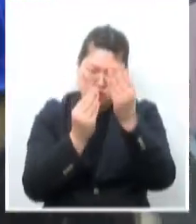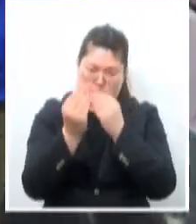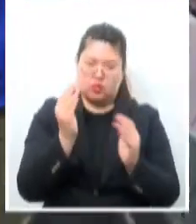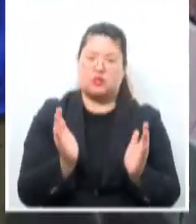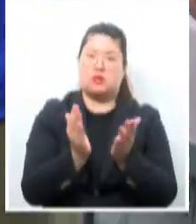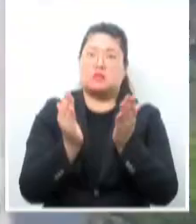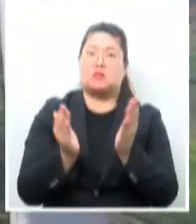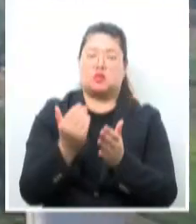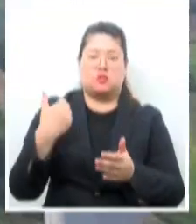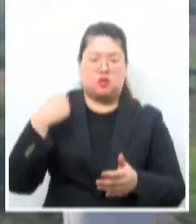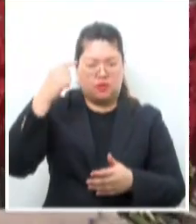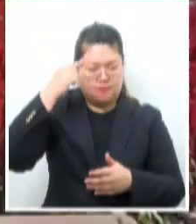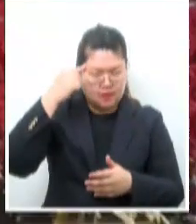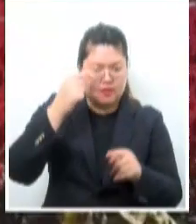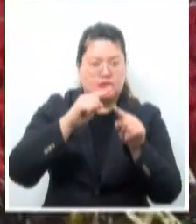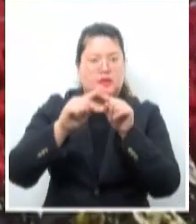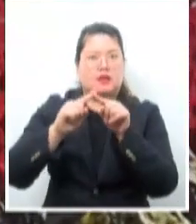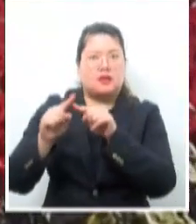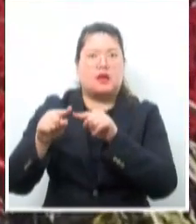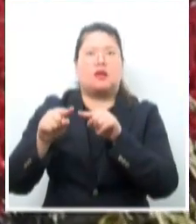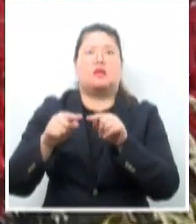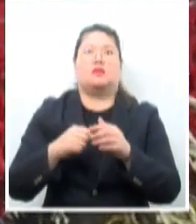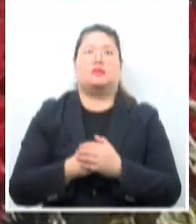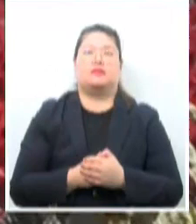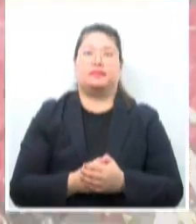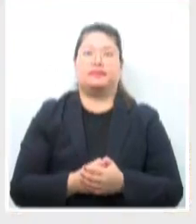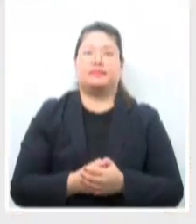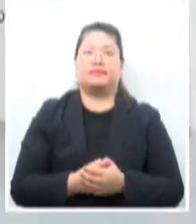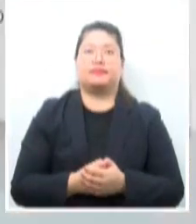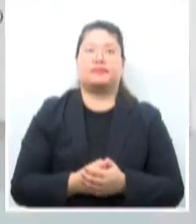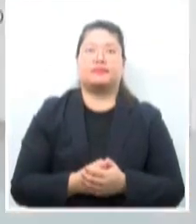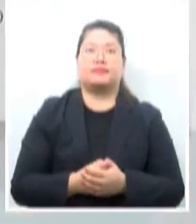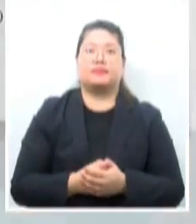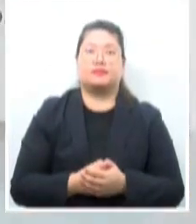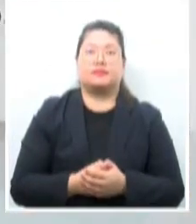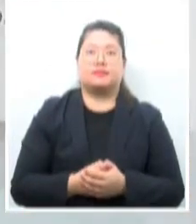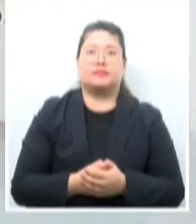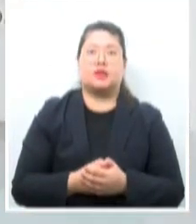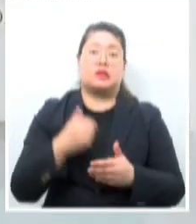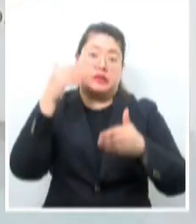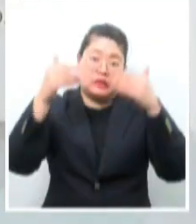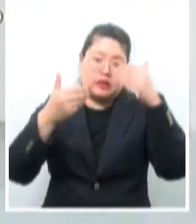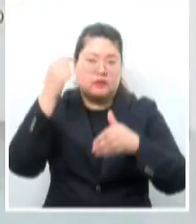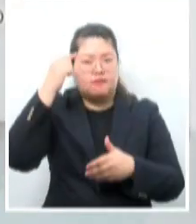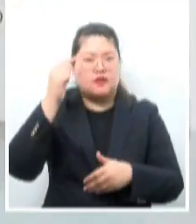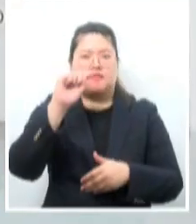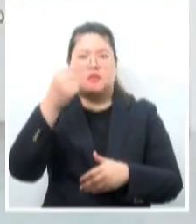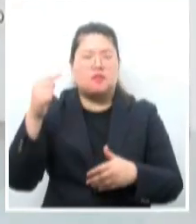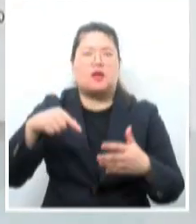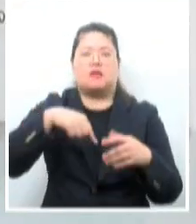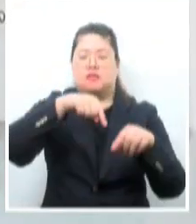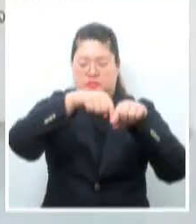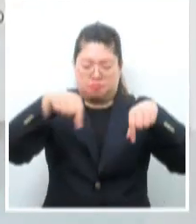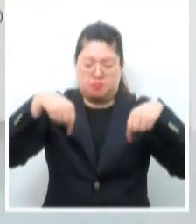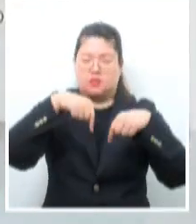พื่อให้เกิดสมรรถนะที่สำคัญในศตวรรษที่21ต่อไป การจัดกิจกรรมสร้างสรรค์พื้นที่การเรียนรู้ด้วย